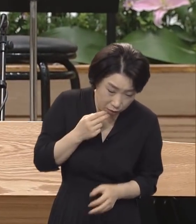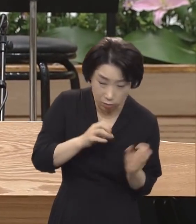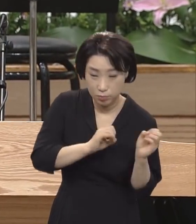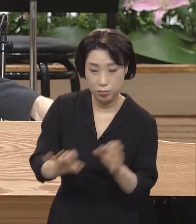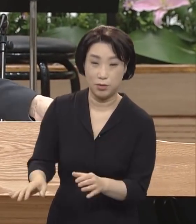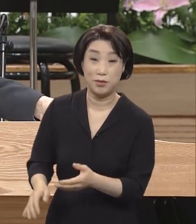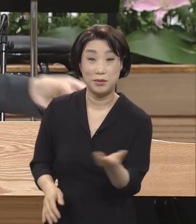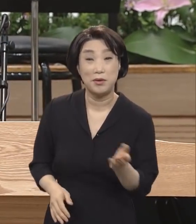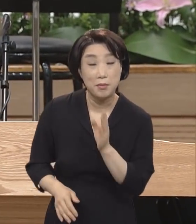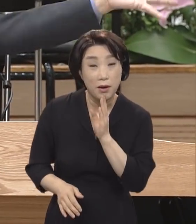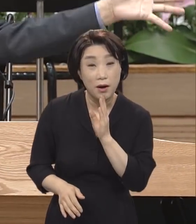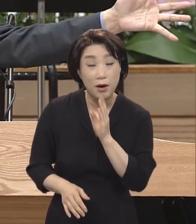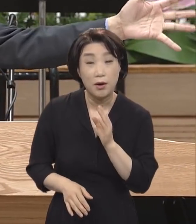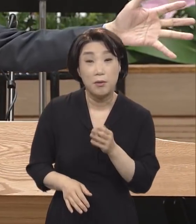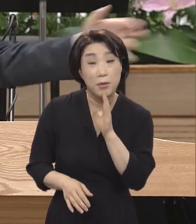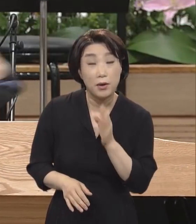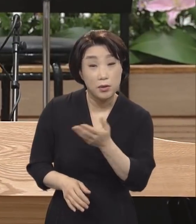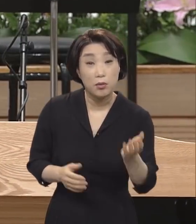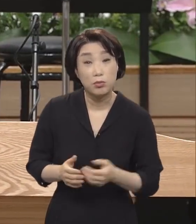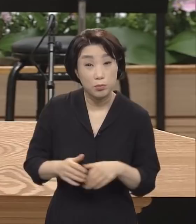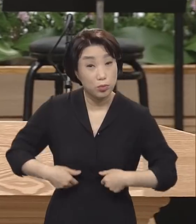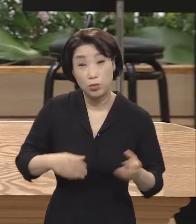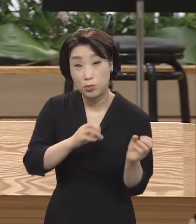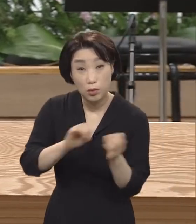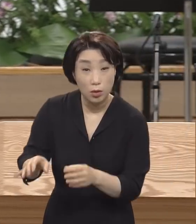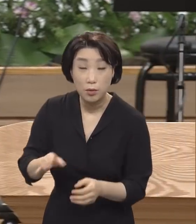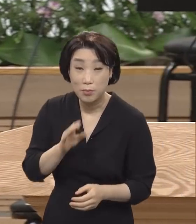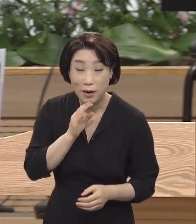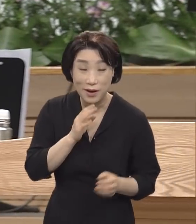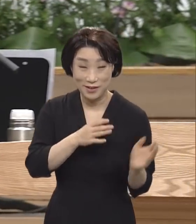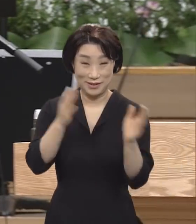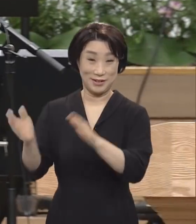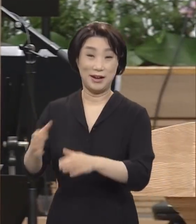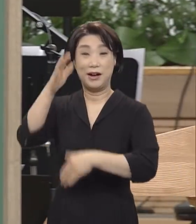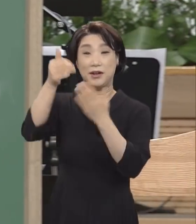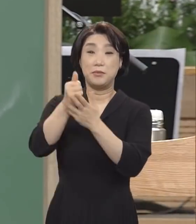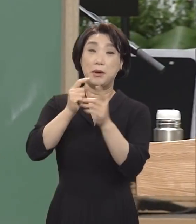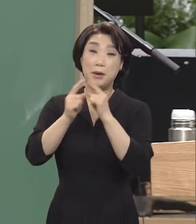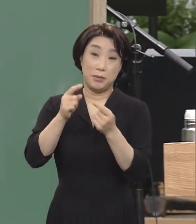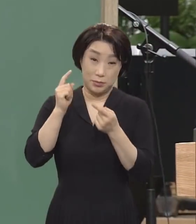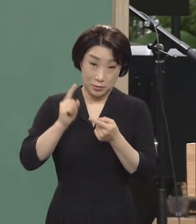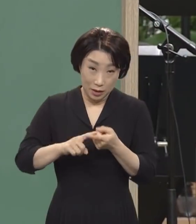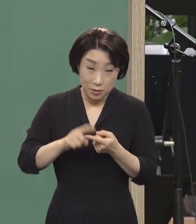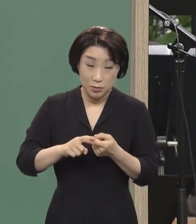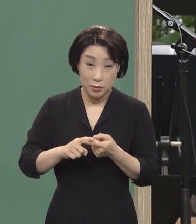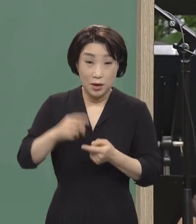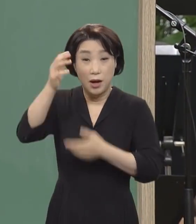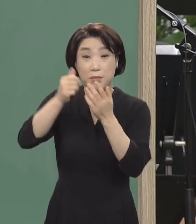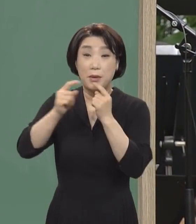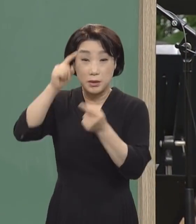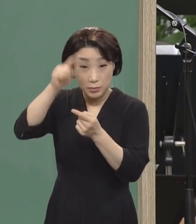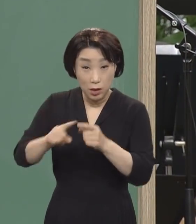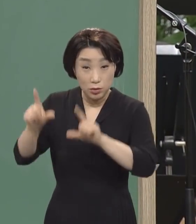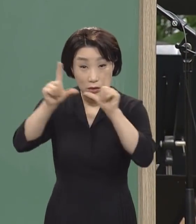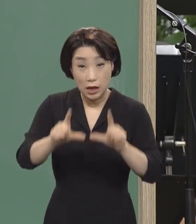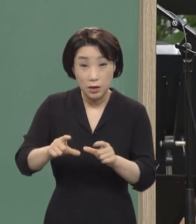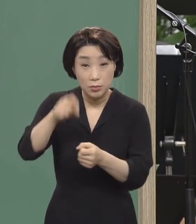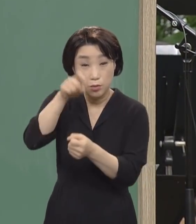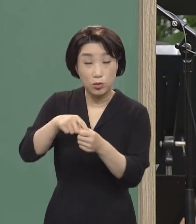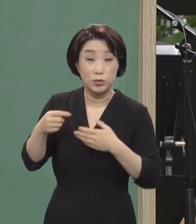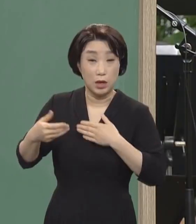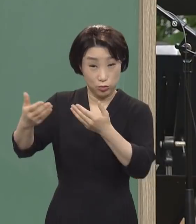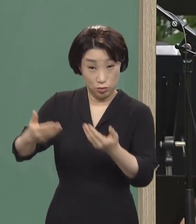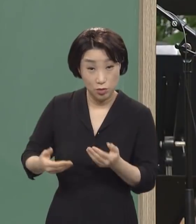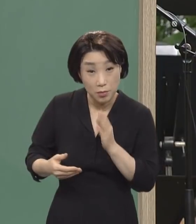소리가 안 난다는 죄값으로 내비려 버려. 이게 하나님의 말씀은 하나님의 말씀대로 살라고 준 거예요.